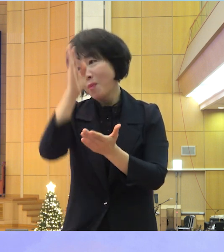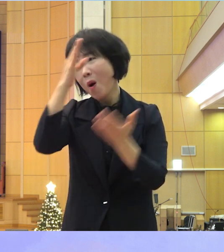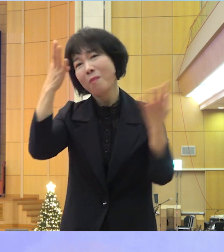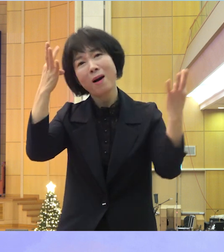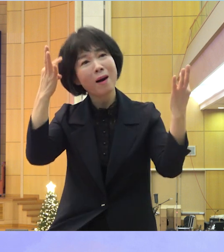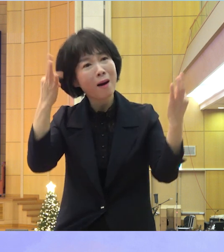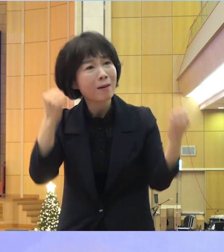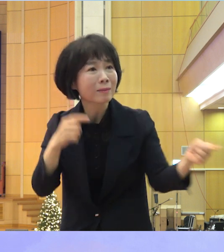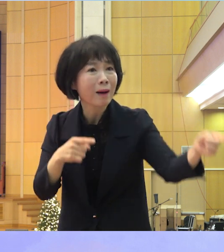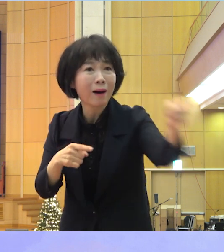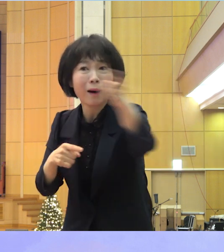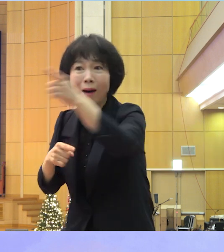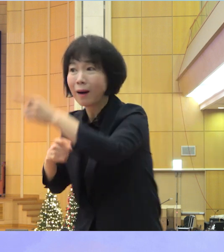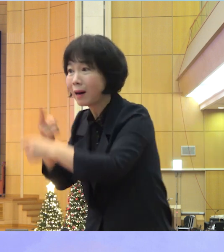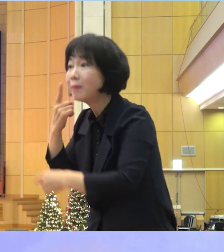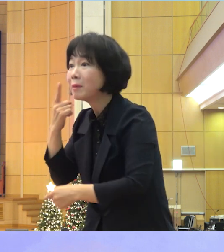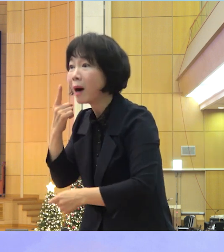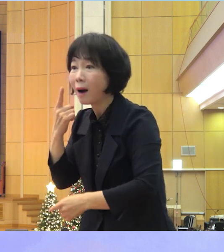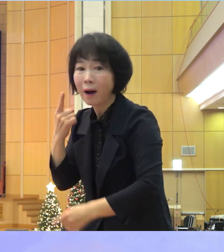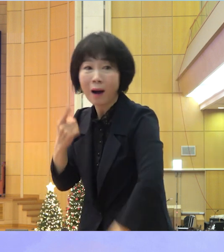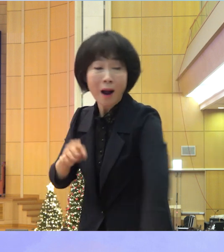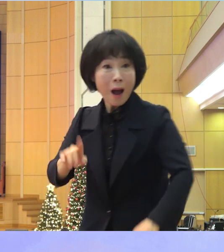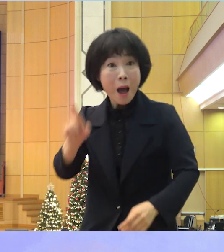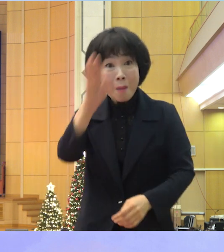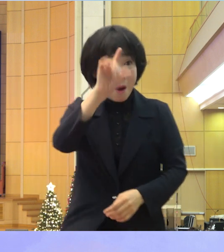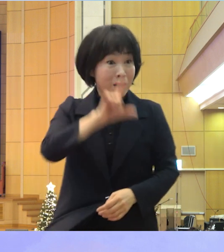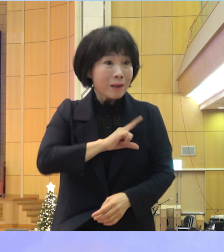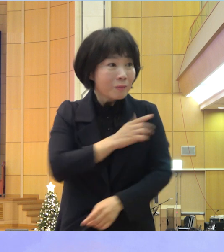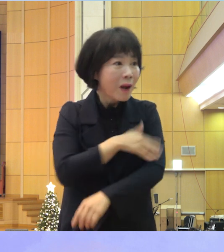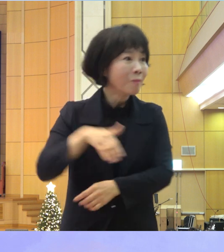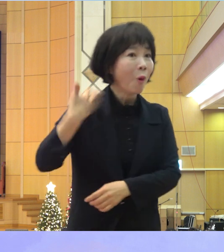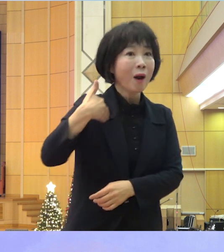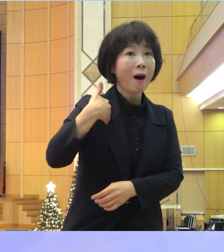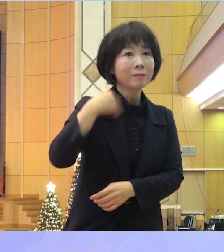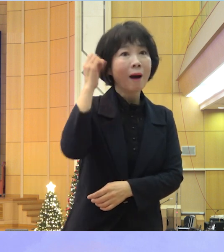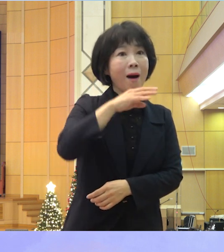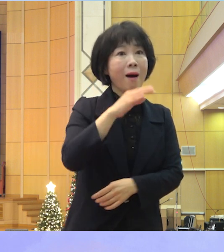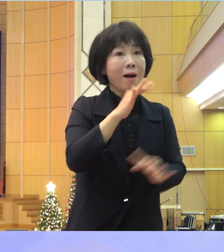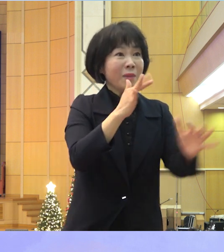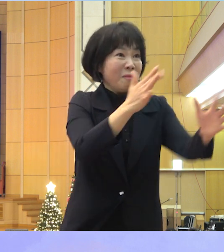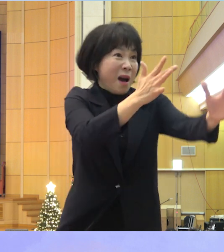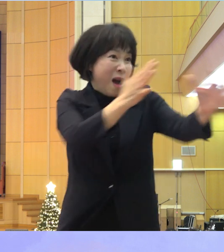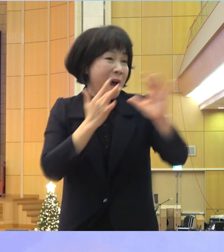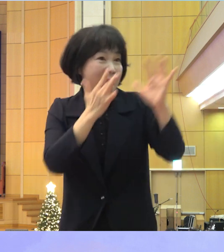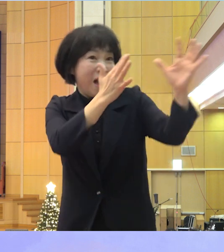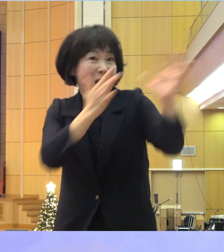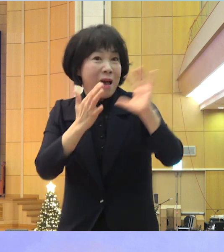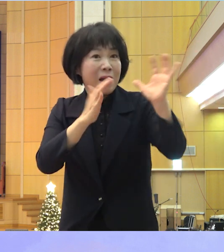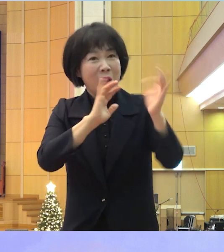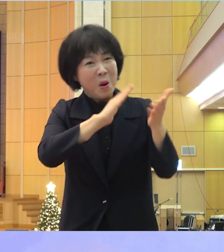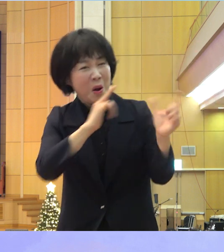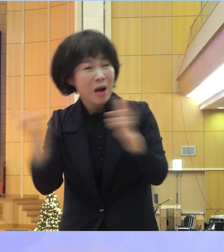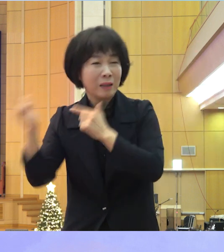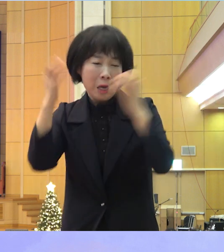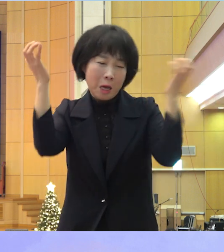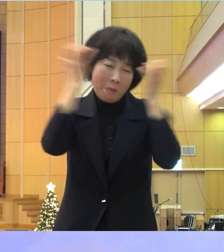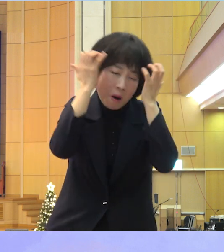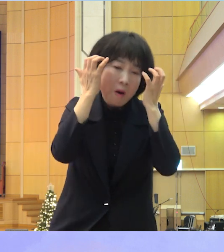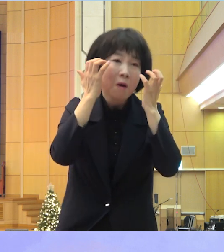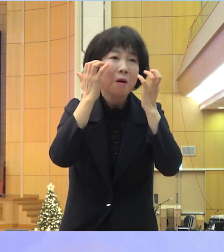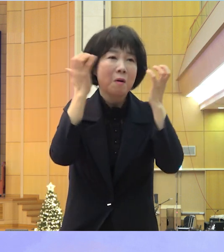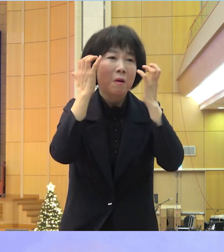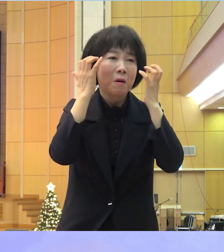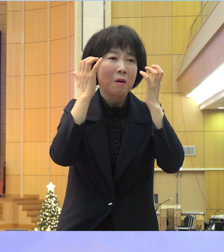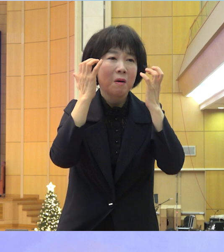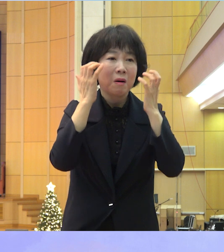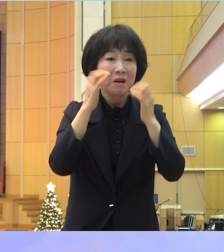가지. 그 병명 다 알 수 없을 정도로 5만 가지나 된다는 거 아니에요? 각색 병과 고통에